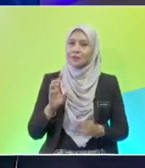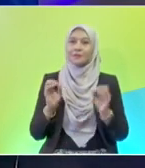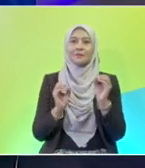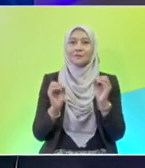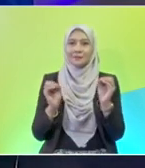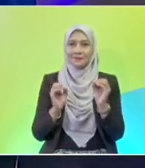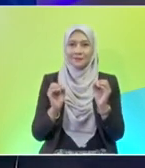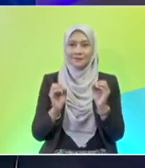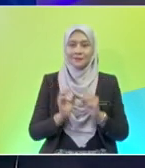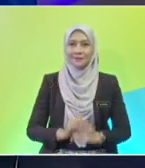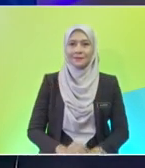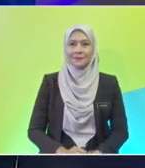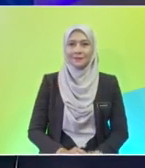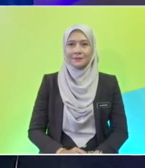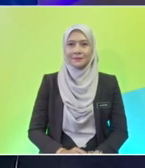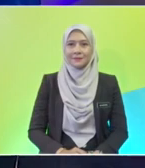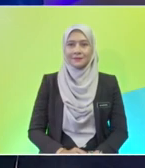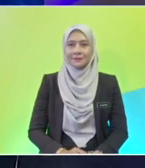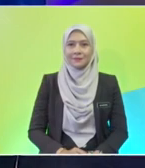ayo tak bukan bukan